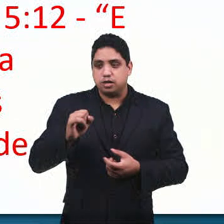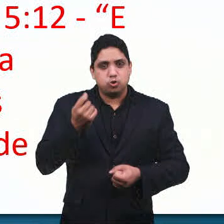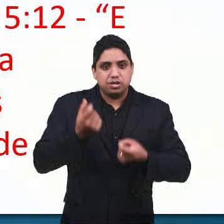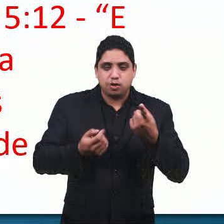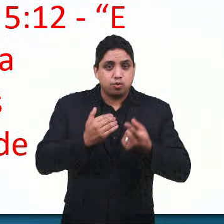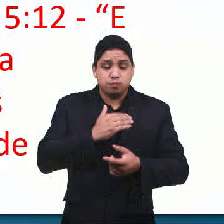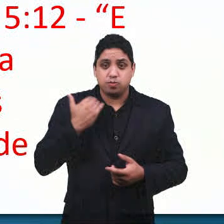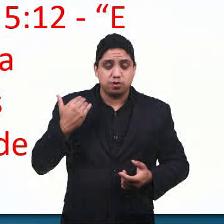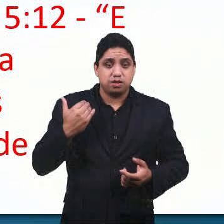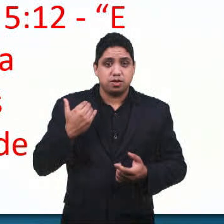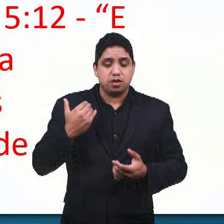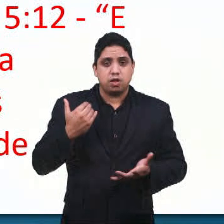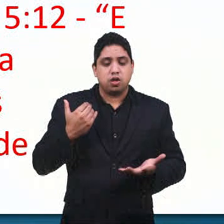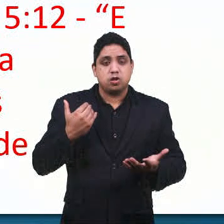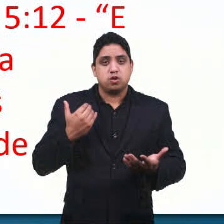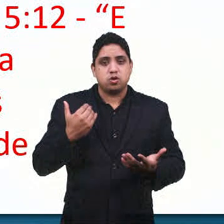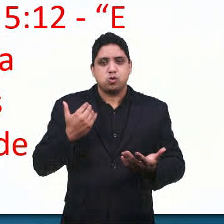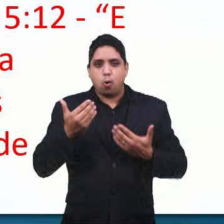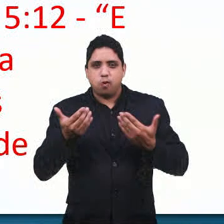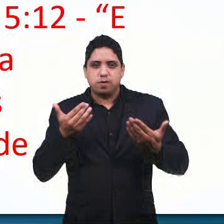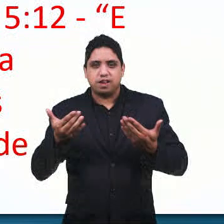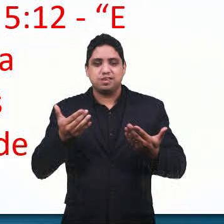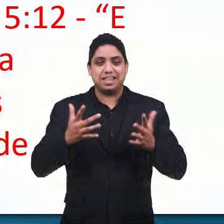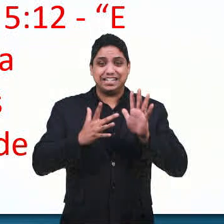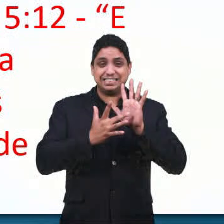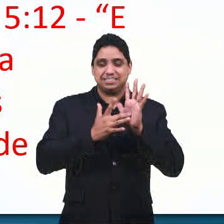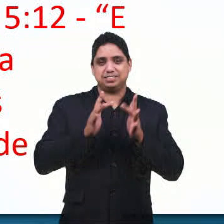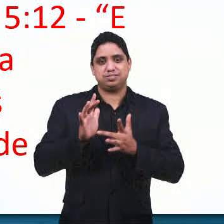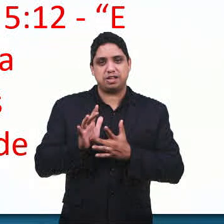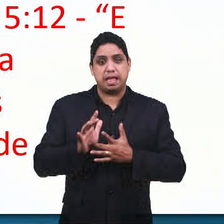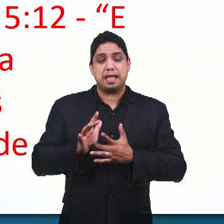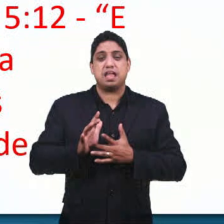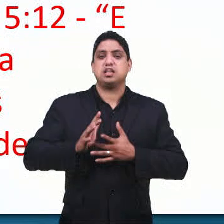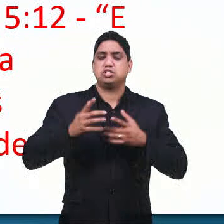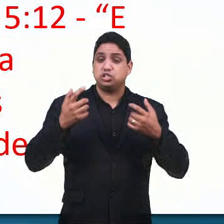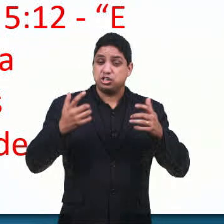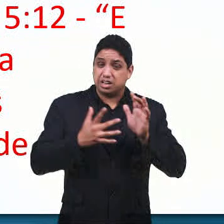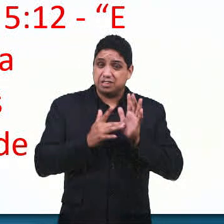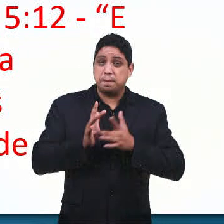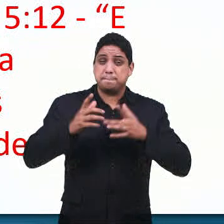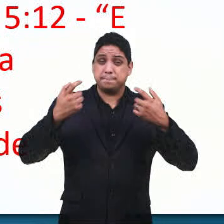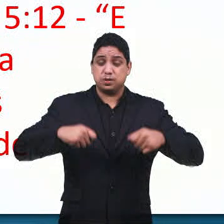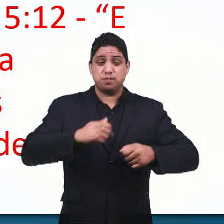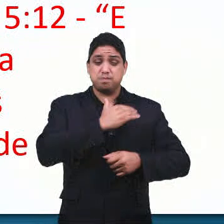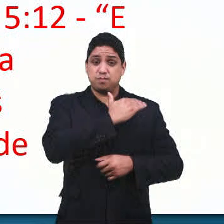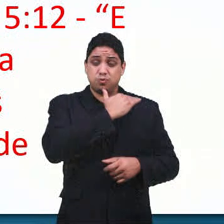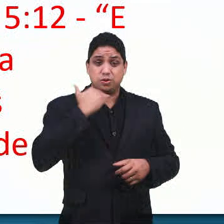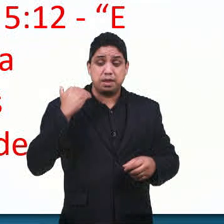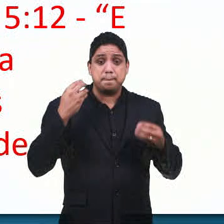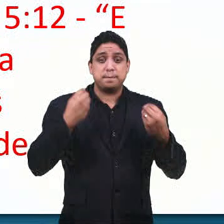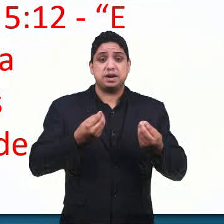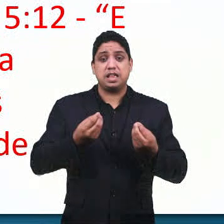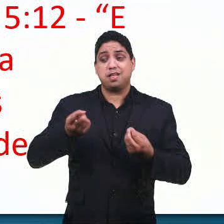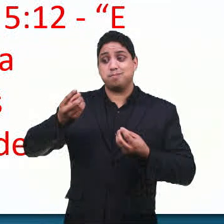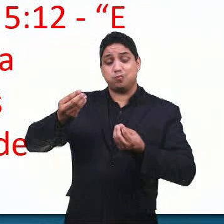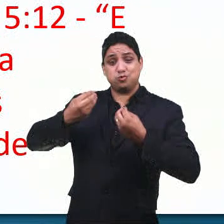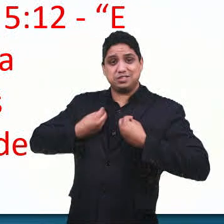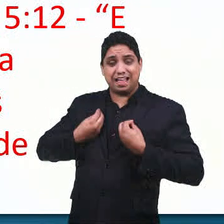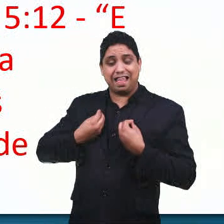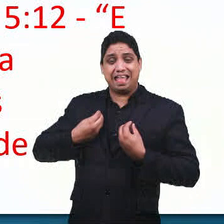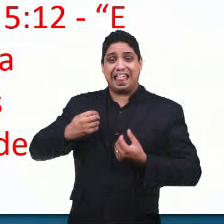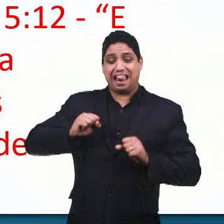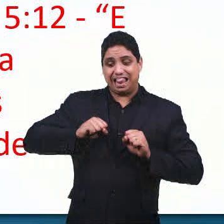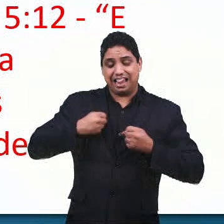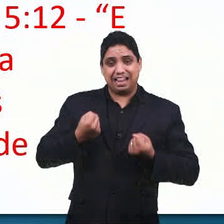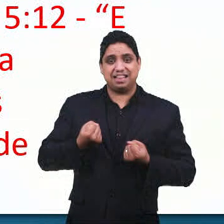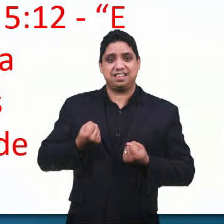blé. Si le blé n'est pas mort, si la graine n'est pas morte, il reste seul. Mais la graine a été morte.